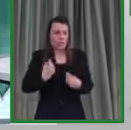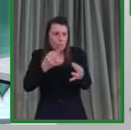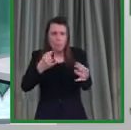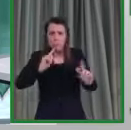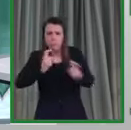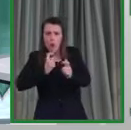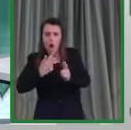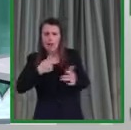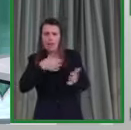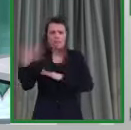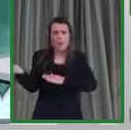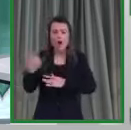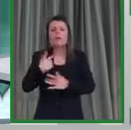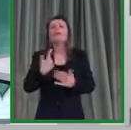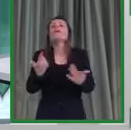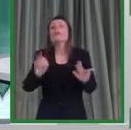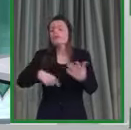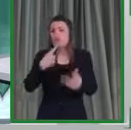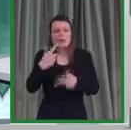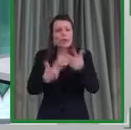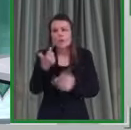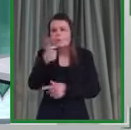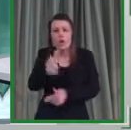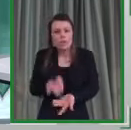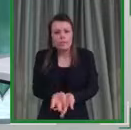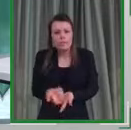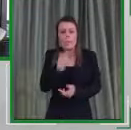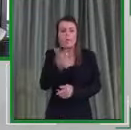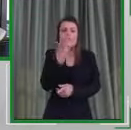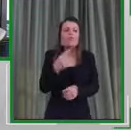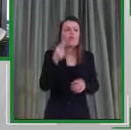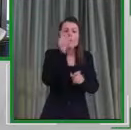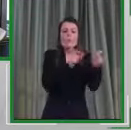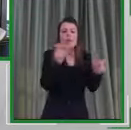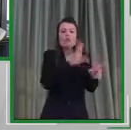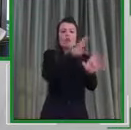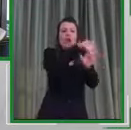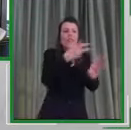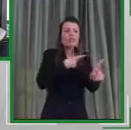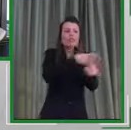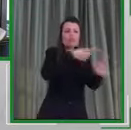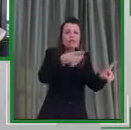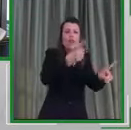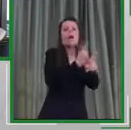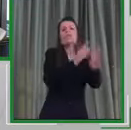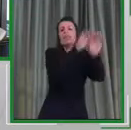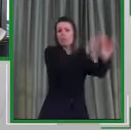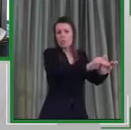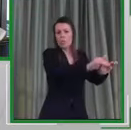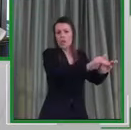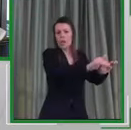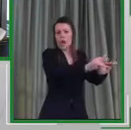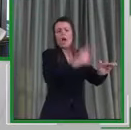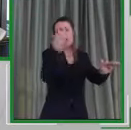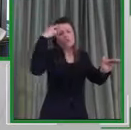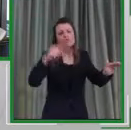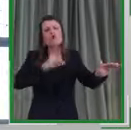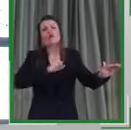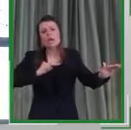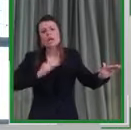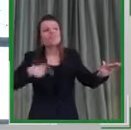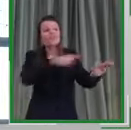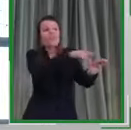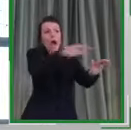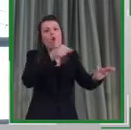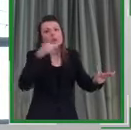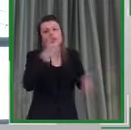facciamo per per tutelare coloro che sono dentro un sacrificio ma che serve allora e abbiamo spiegato subito quali erano